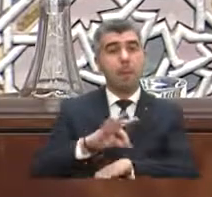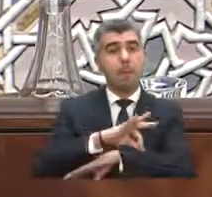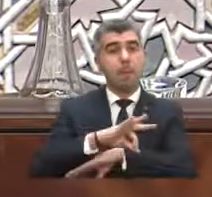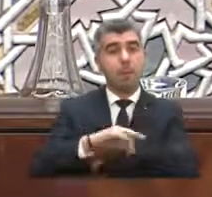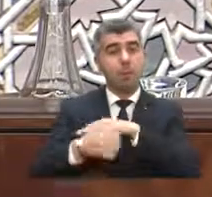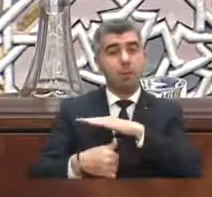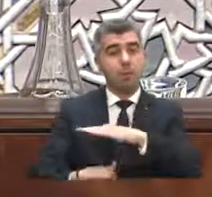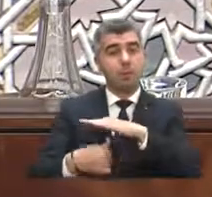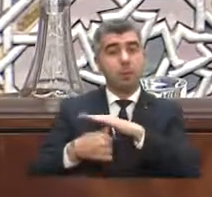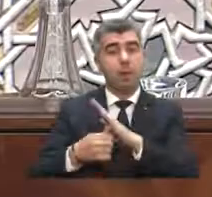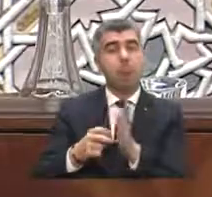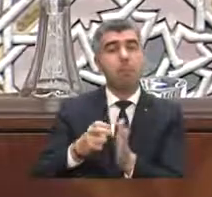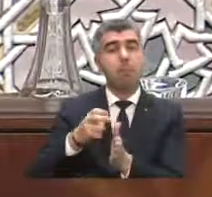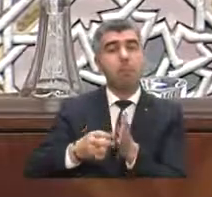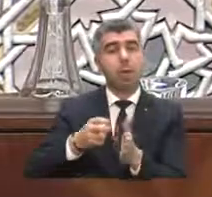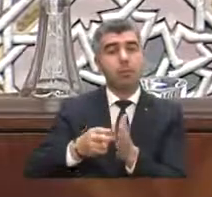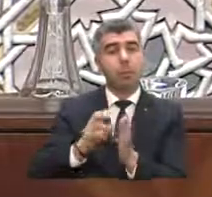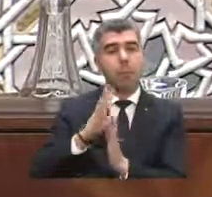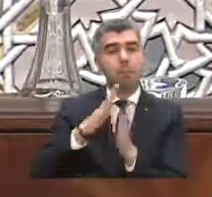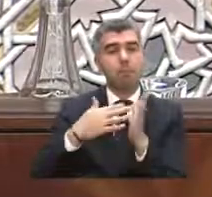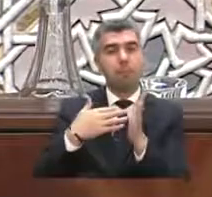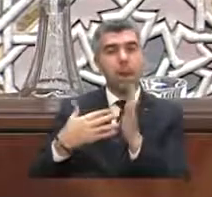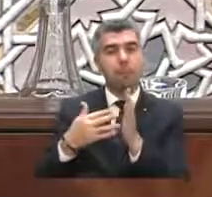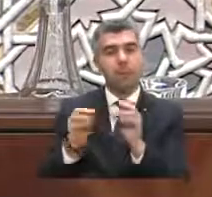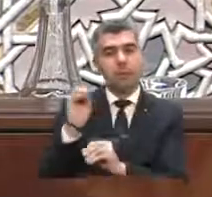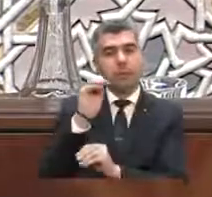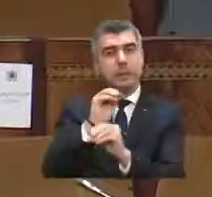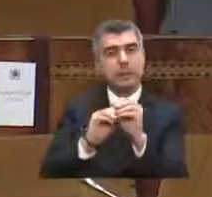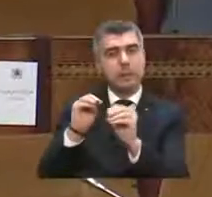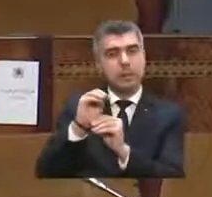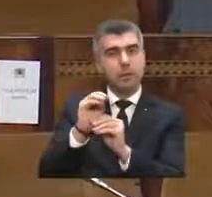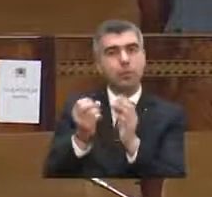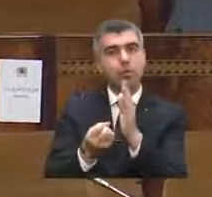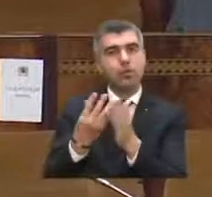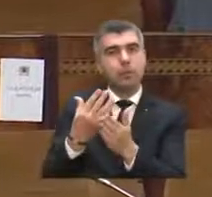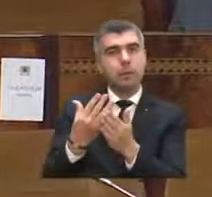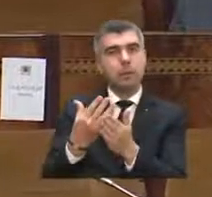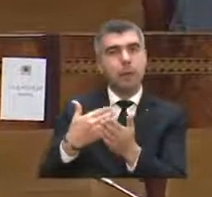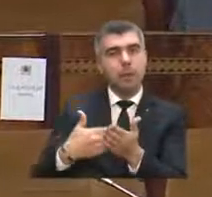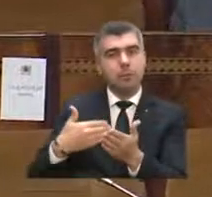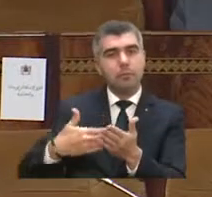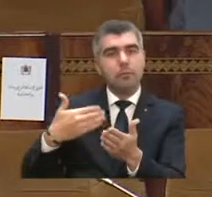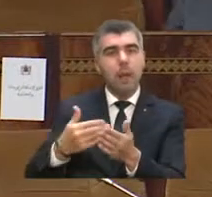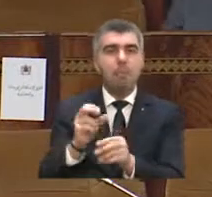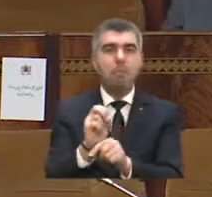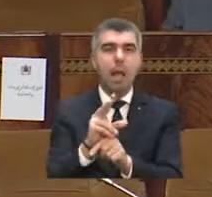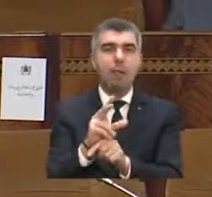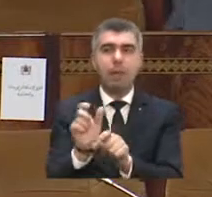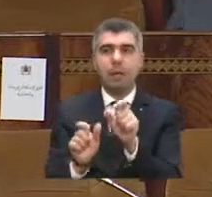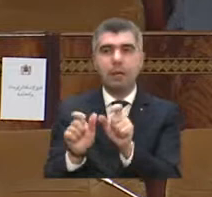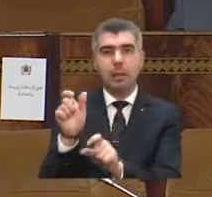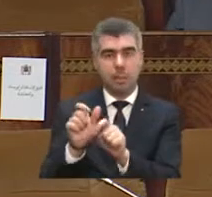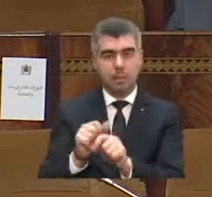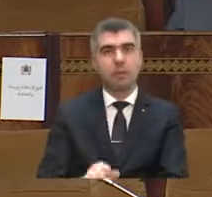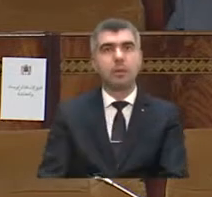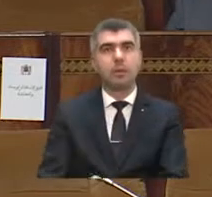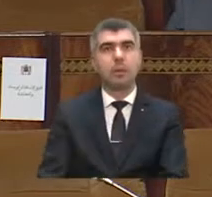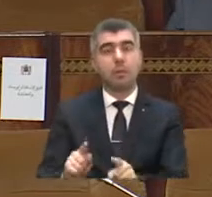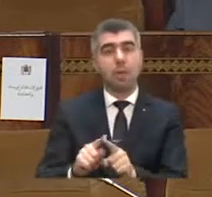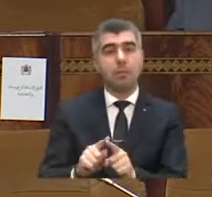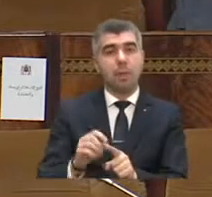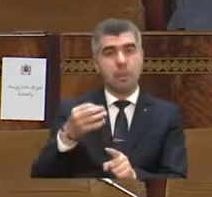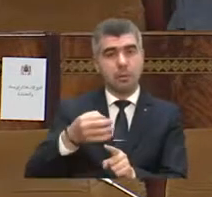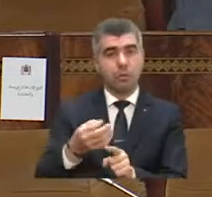الحديدية برنامج إعادة تأهيل محطات المسافرين سواء من حيث جودة